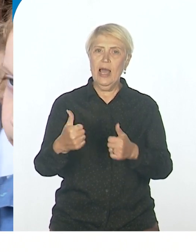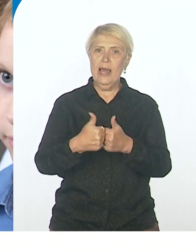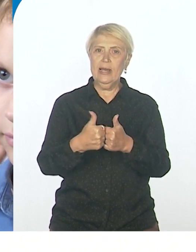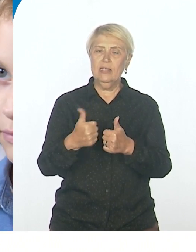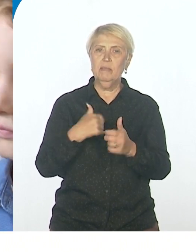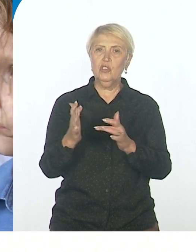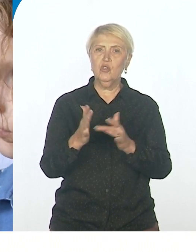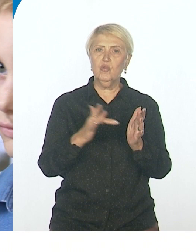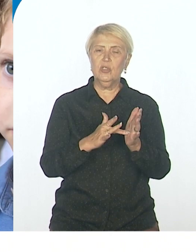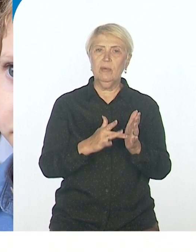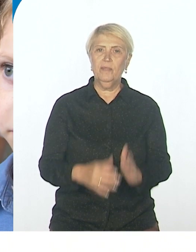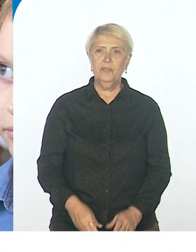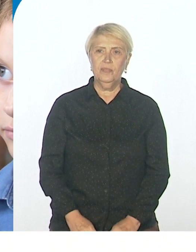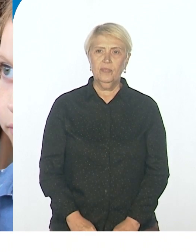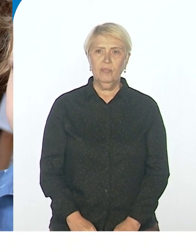там еще упали